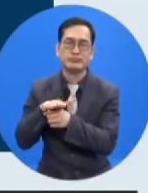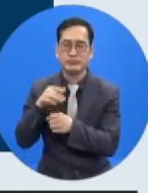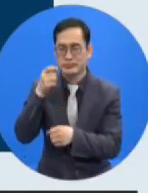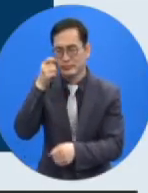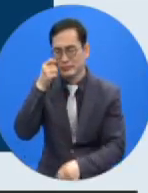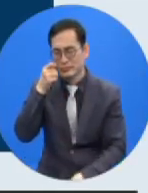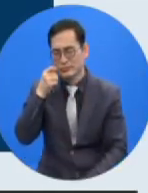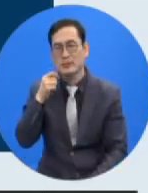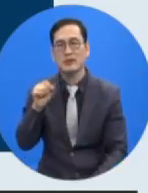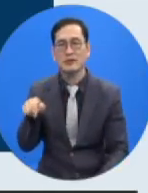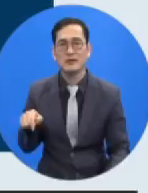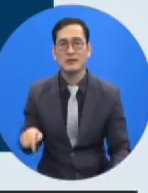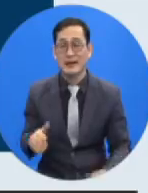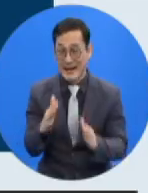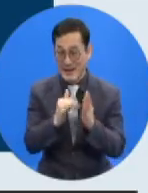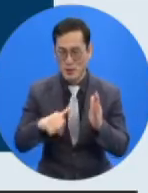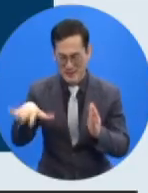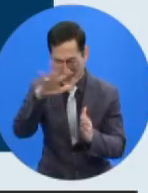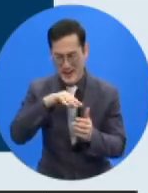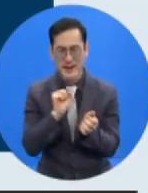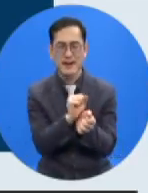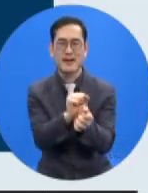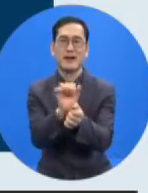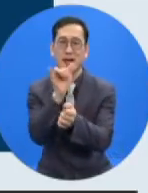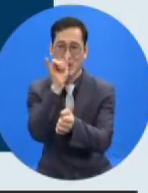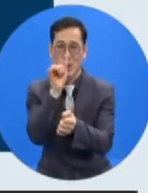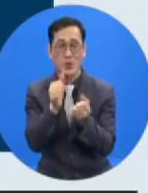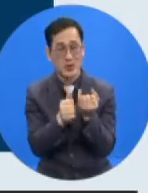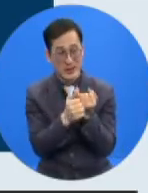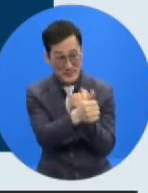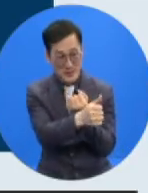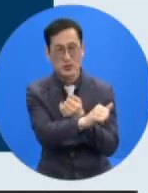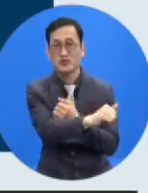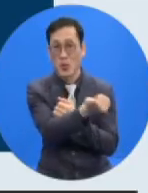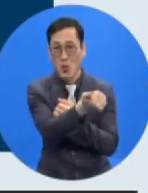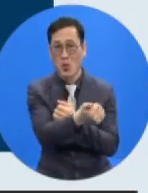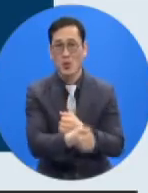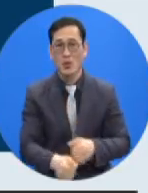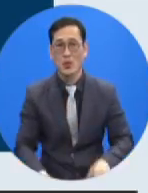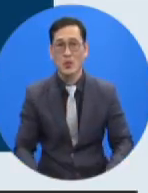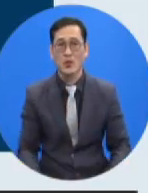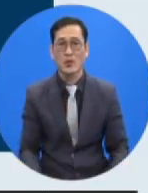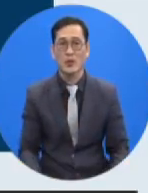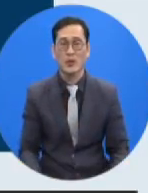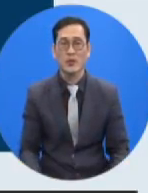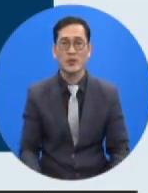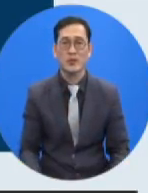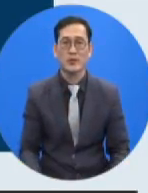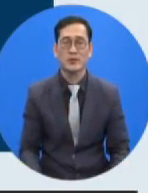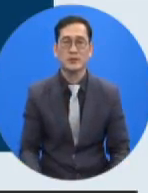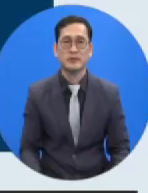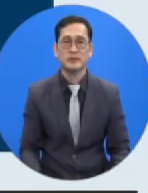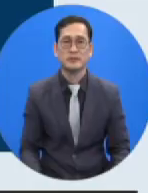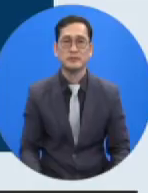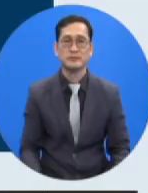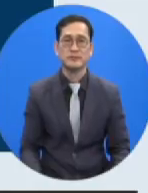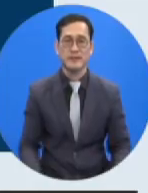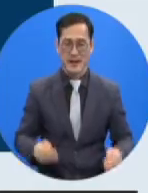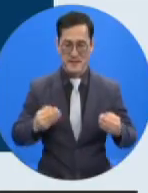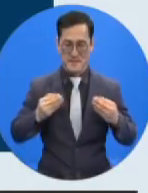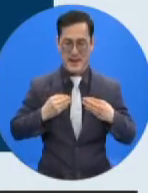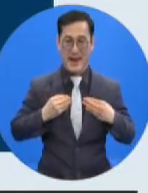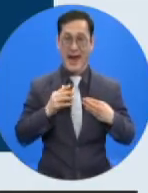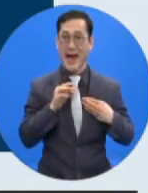해봤습니다. 일가족이 감염됐고 남편은 끝내 사망을 했고 자식들은 아버지의 장례를 치르지 못했습니다. 폐암 말기 투병 중이던